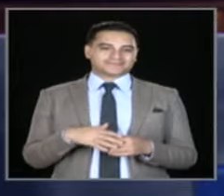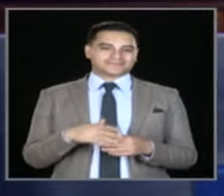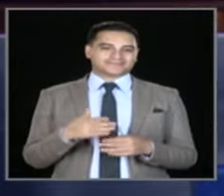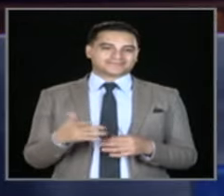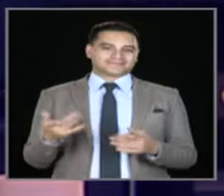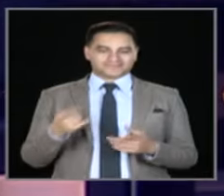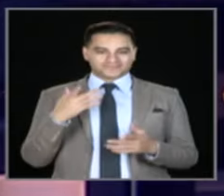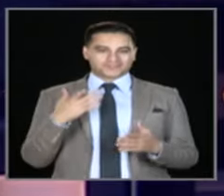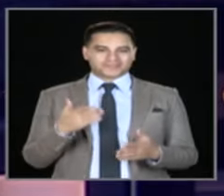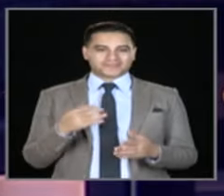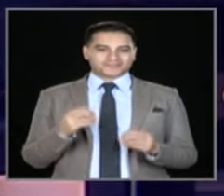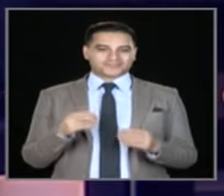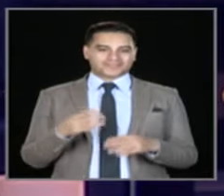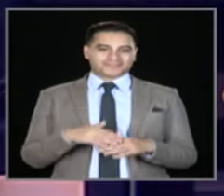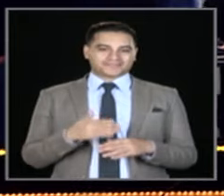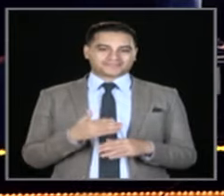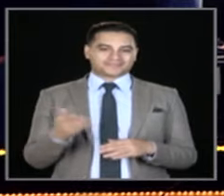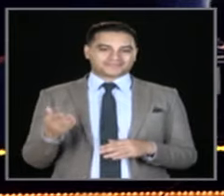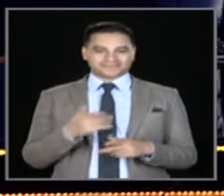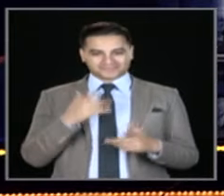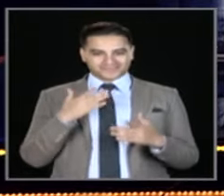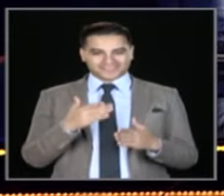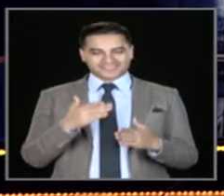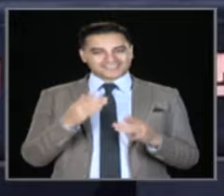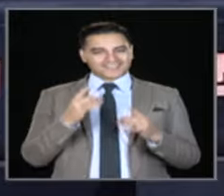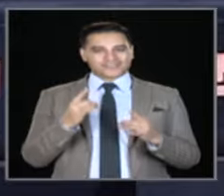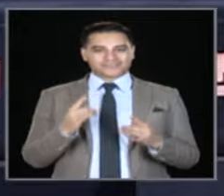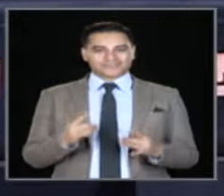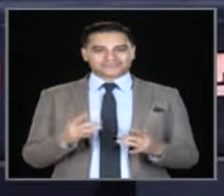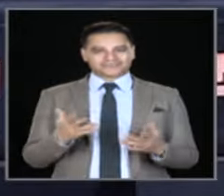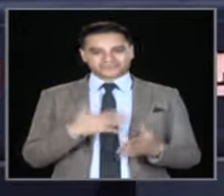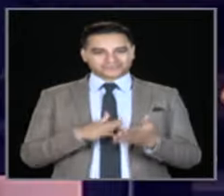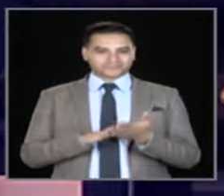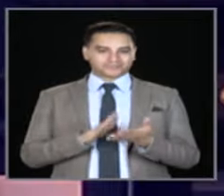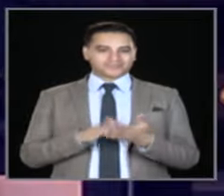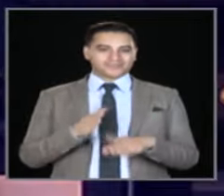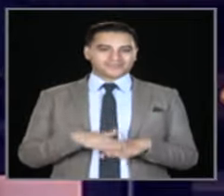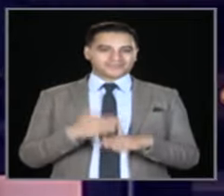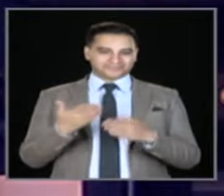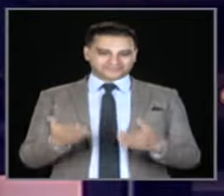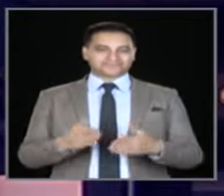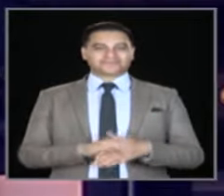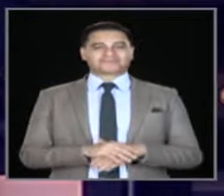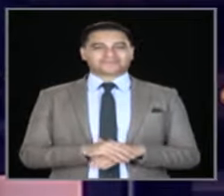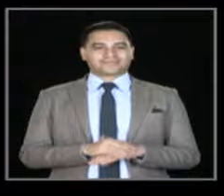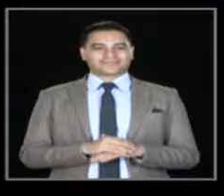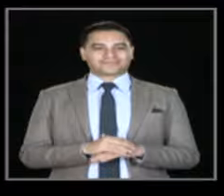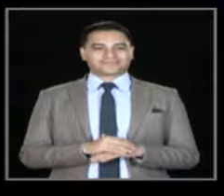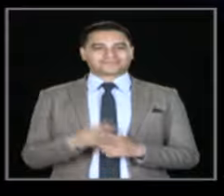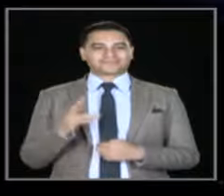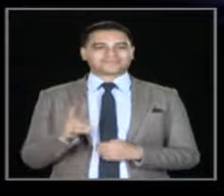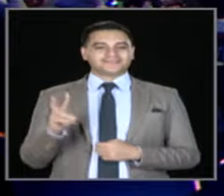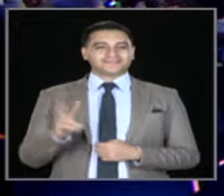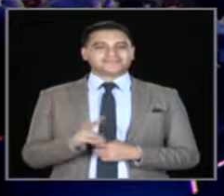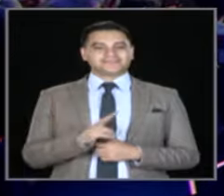كل ده مش مركز ما شاء الله لا انتوا مركزين وزي الفل برافو عليك يا يسر كلنا حي البدري ويسري يسري والبدري سبعه